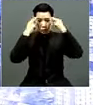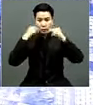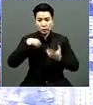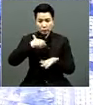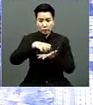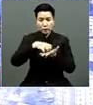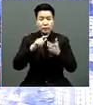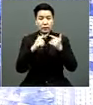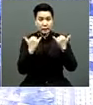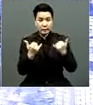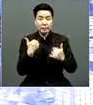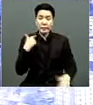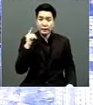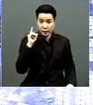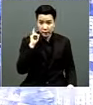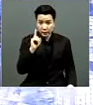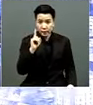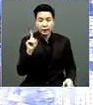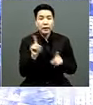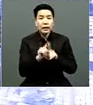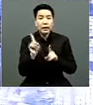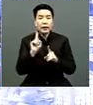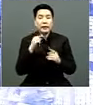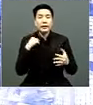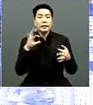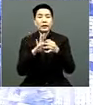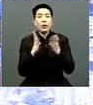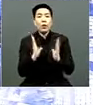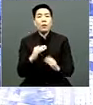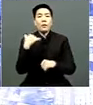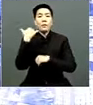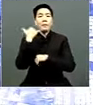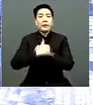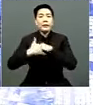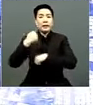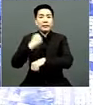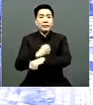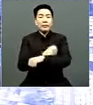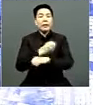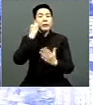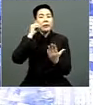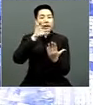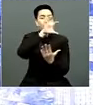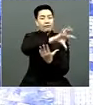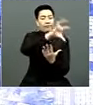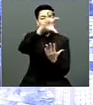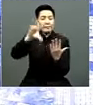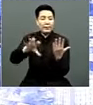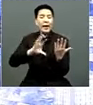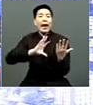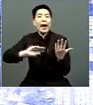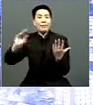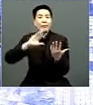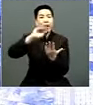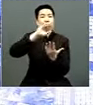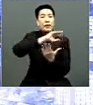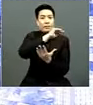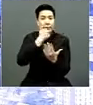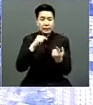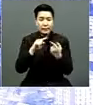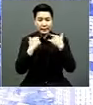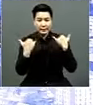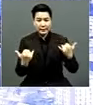ารวมถึงอีกข้อหนึ่งก็คือการพิจารณาให้แรงงานต่างชาติกลับประเทศเพื่อนบ้านอันนี้ก็